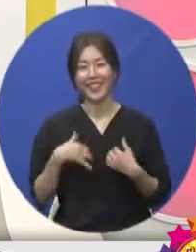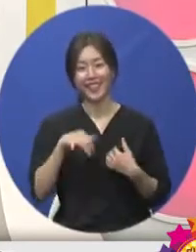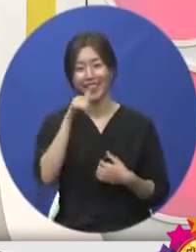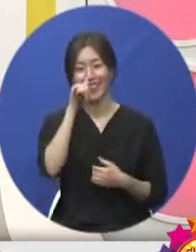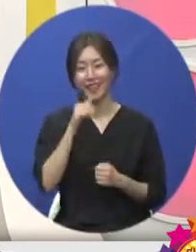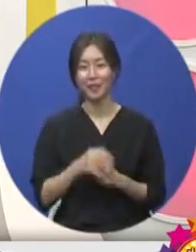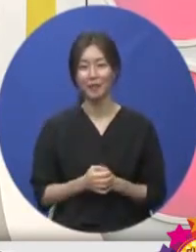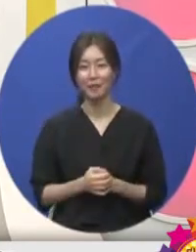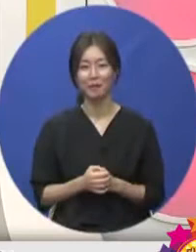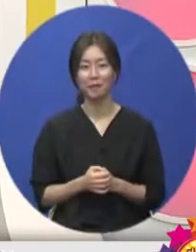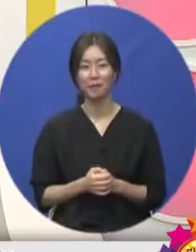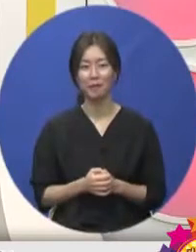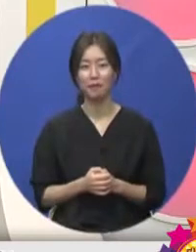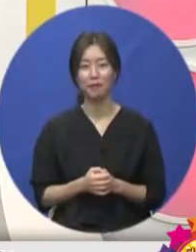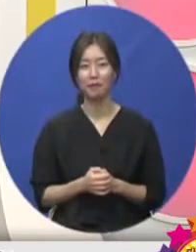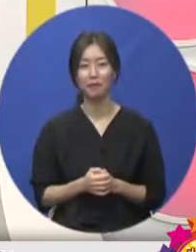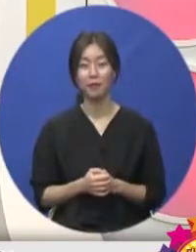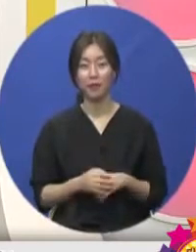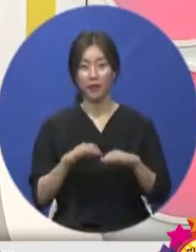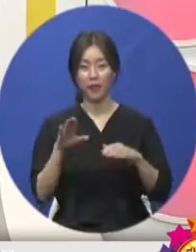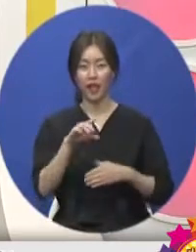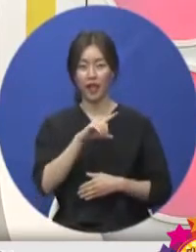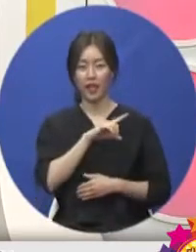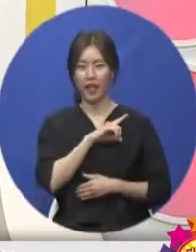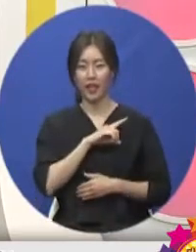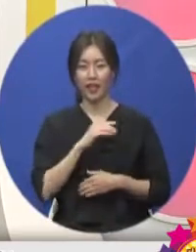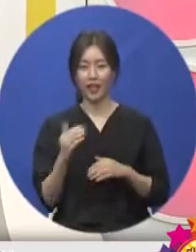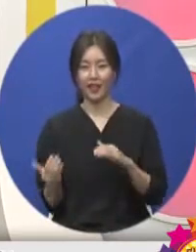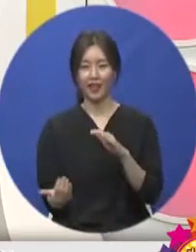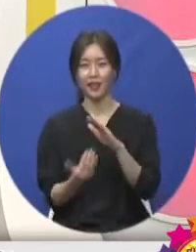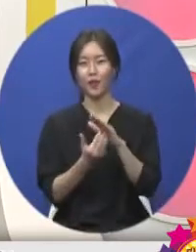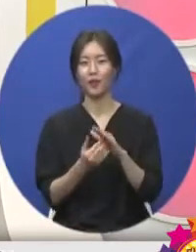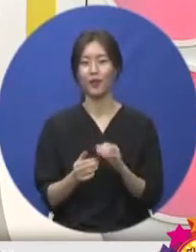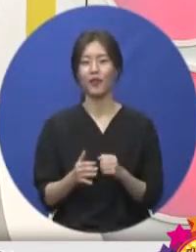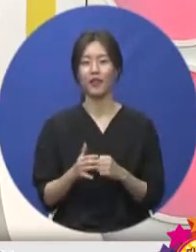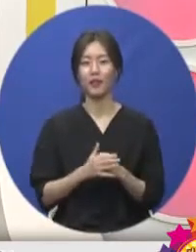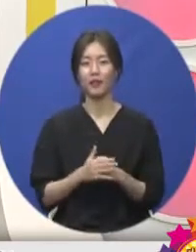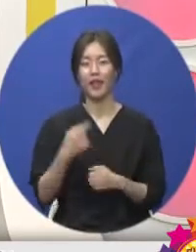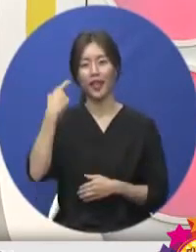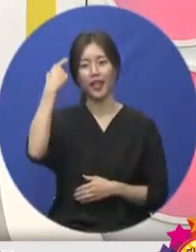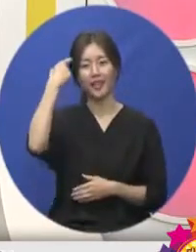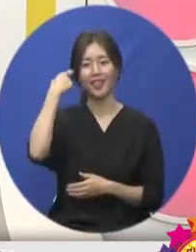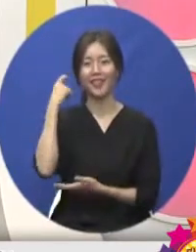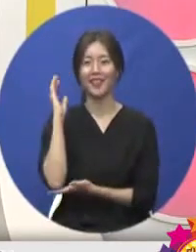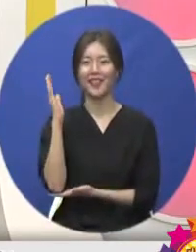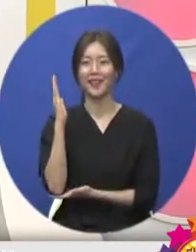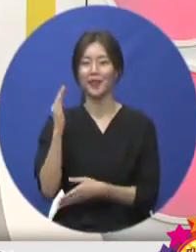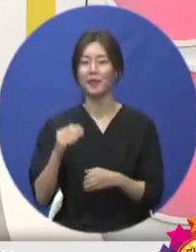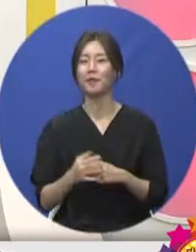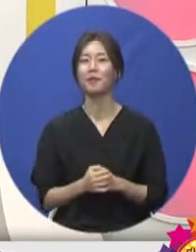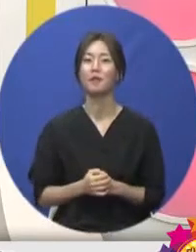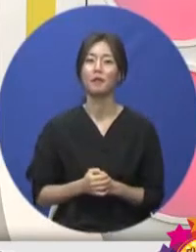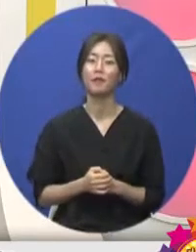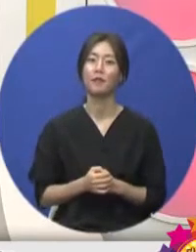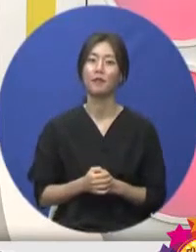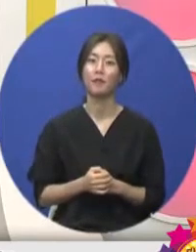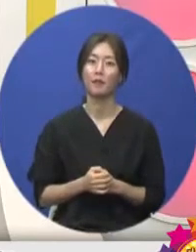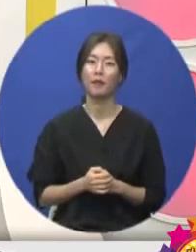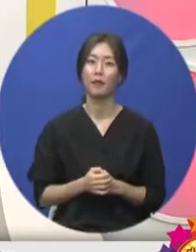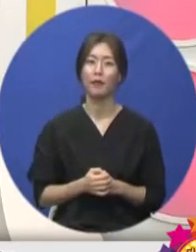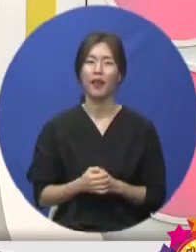재밌습니다. 네. 일단은요 네. 오늘 네. 최고의 장원을 하셨으니까 소감 한번 해주세요. 아, 소감은 글쎄